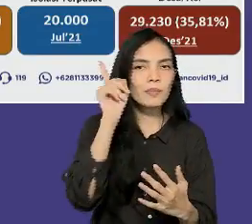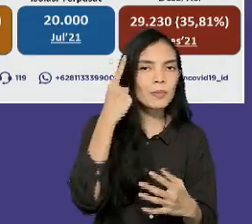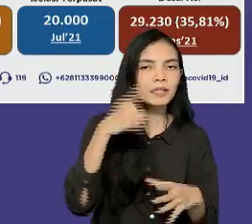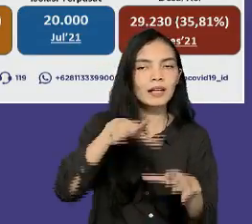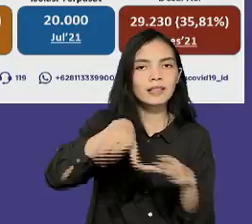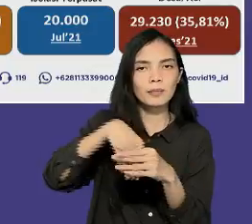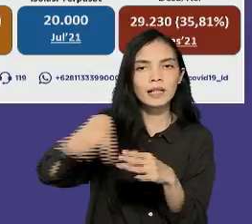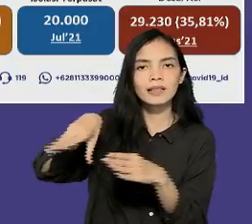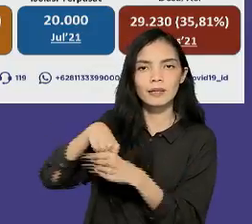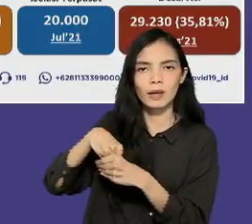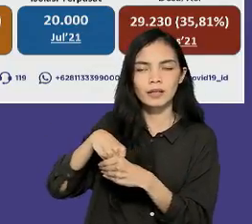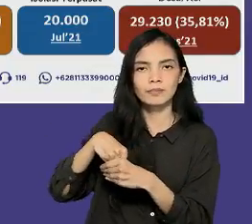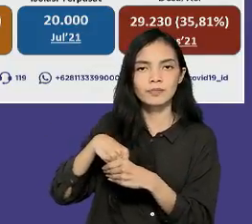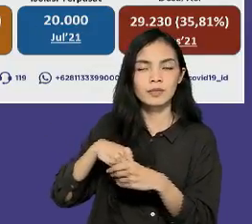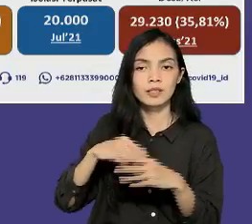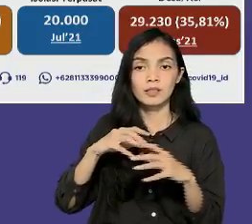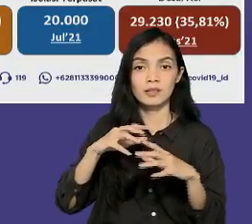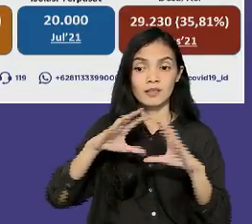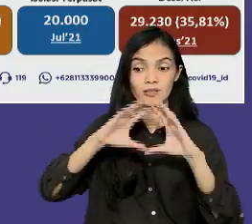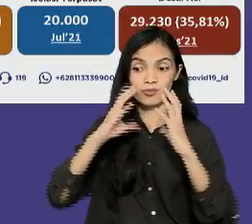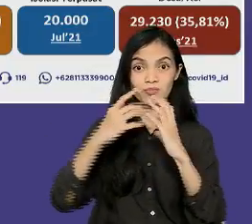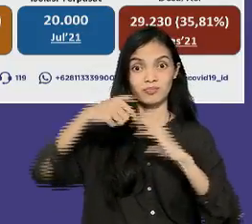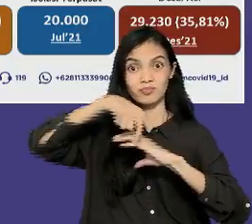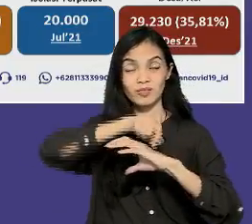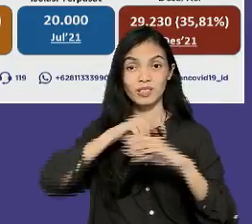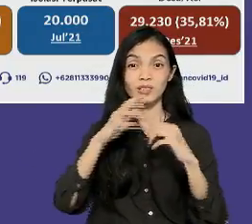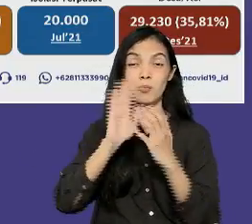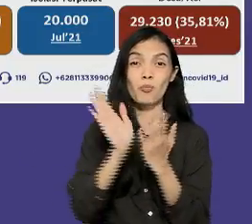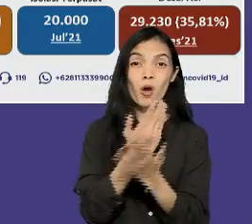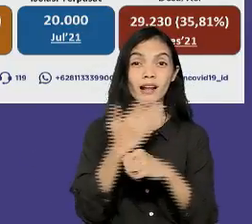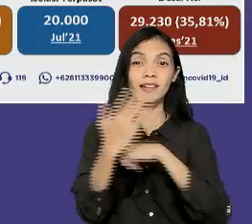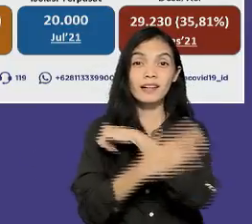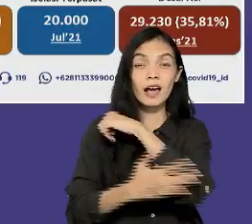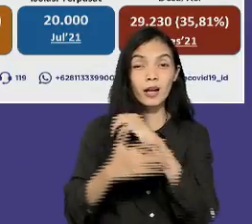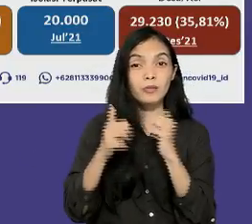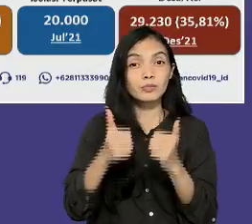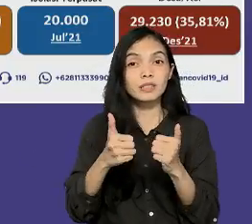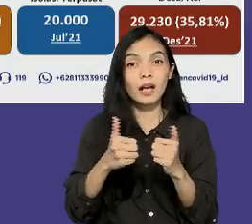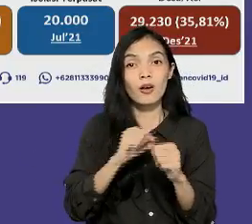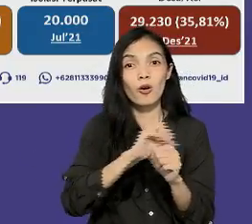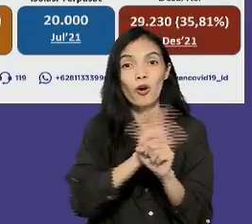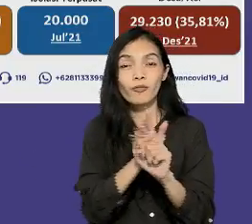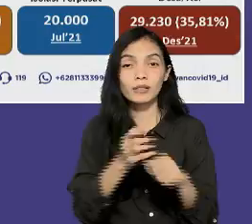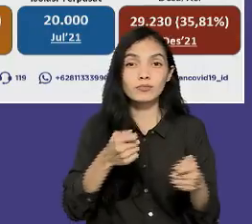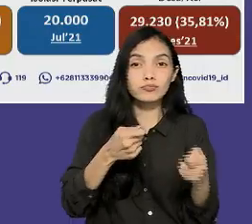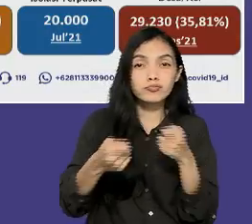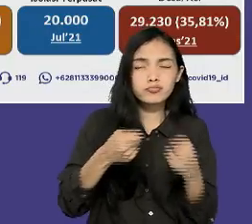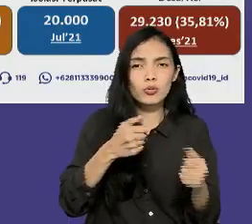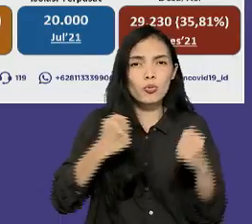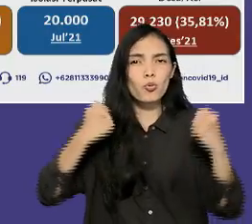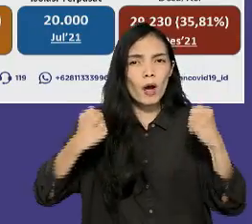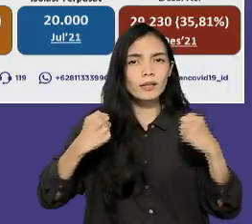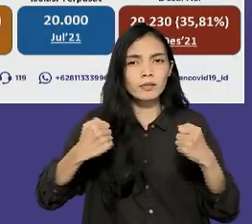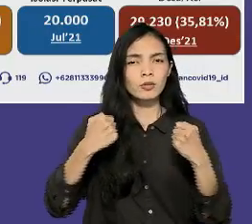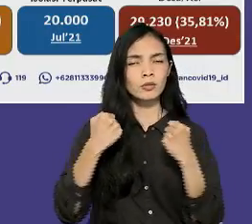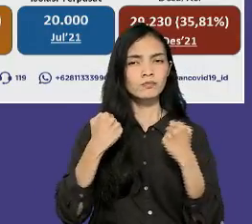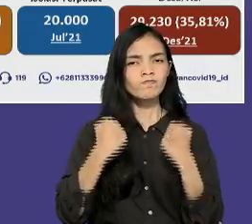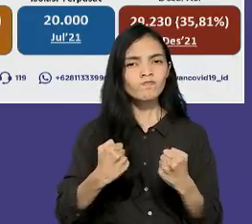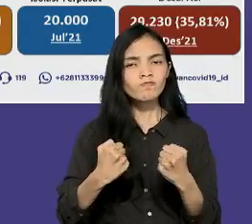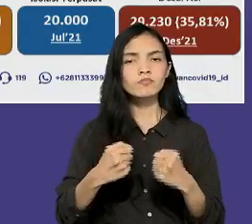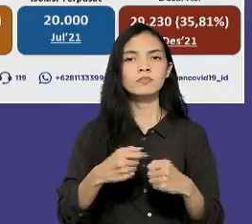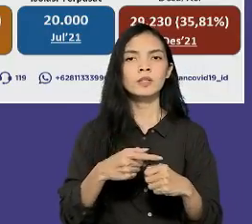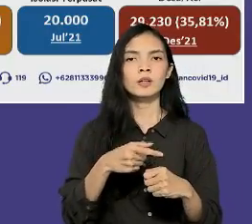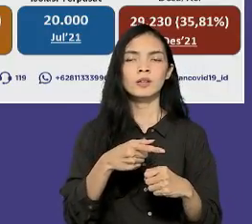Tidak semua negara mampu untuk menghadapi pandemi COVID-19 ini dengan kuat dan tangguh, apalagi karakteristik Indonesia